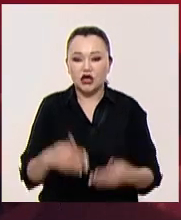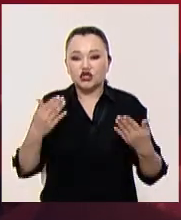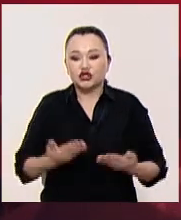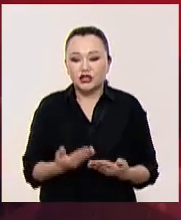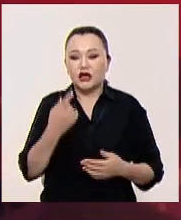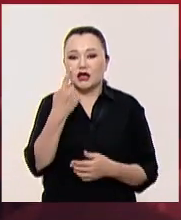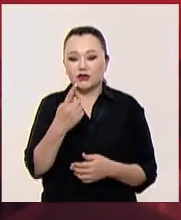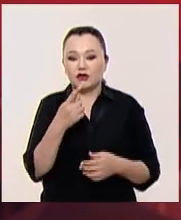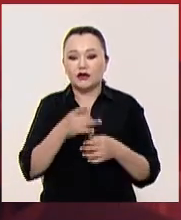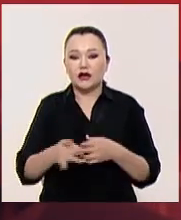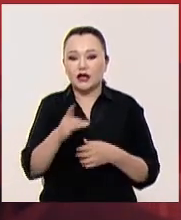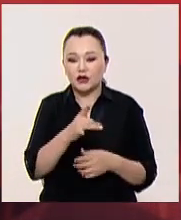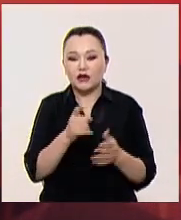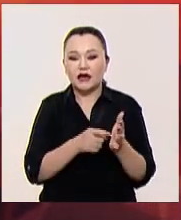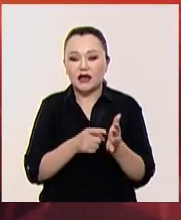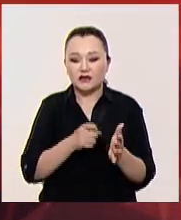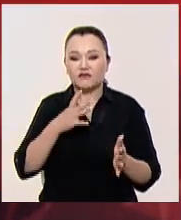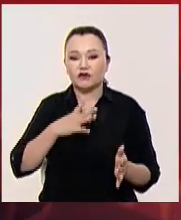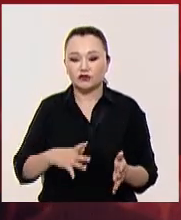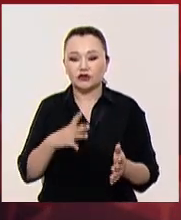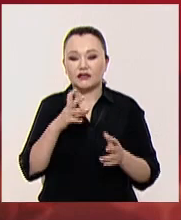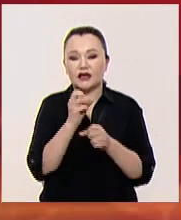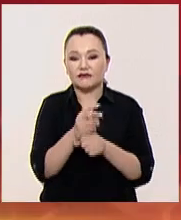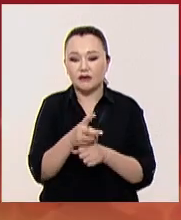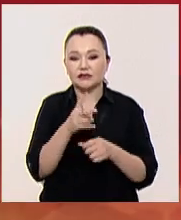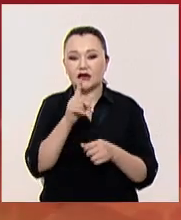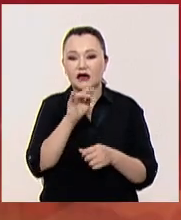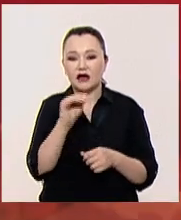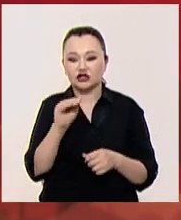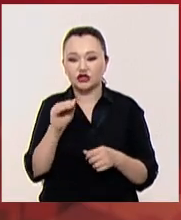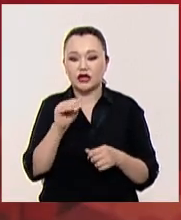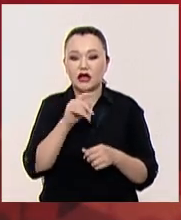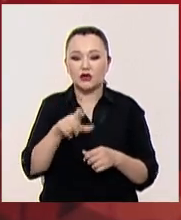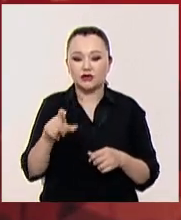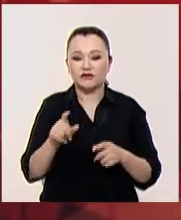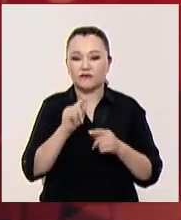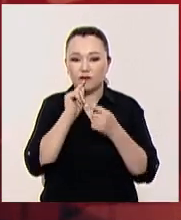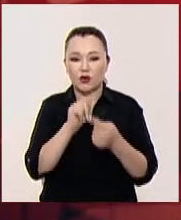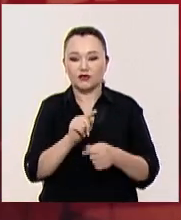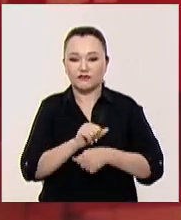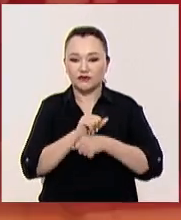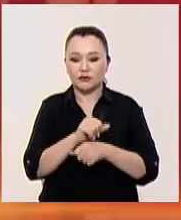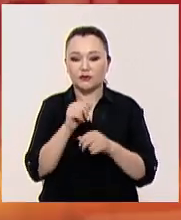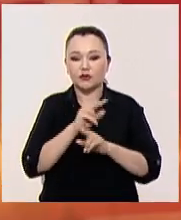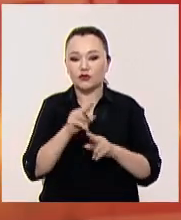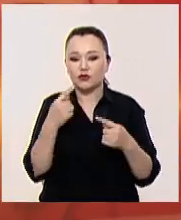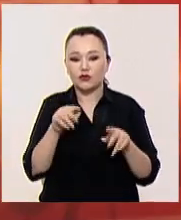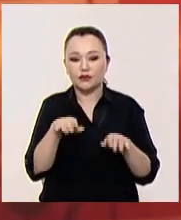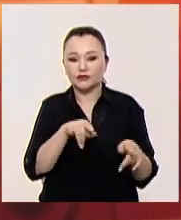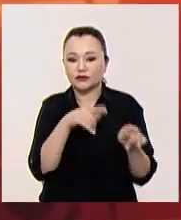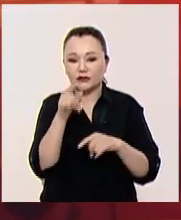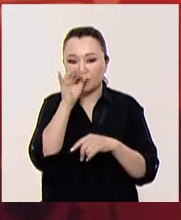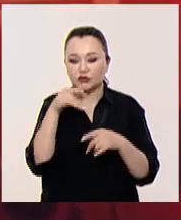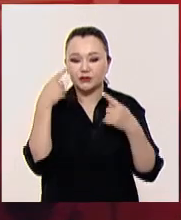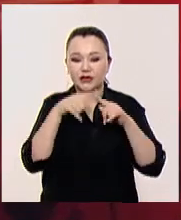Жителей одного из микрорайонов Караганды вынуждают освободить гаражный массив. Люди выступают против. Им некуда переставить